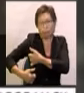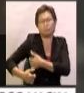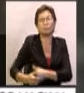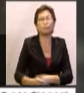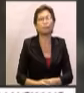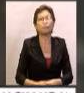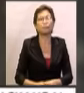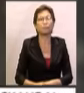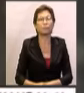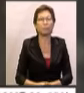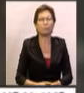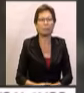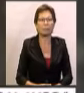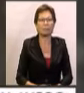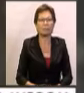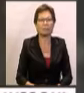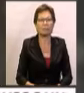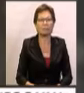Diraja.